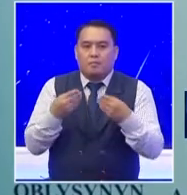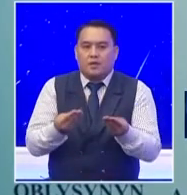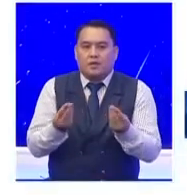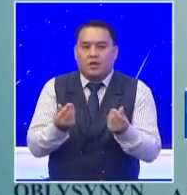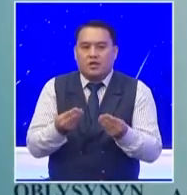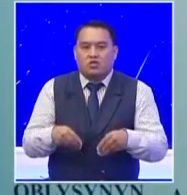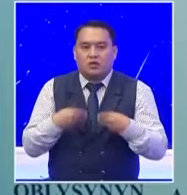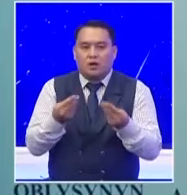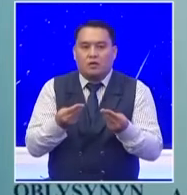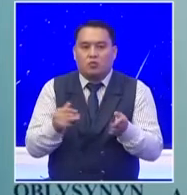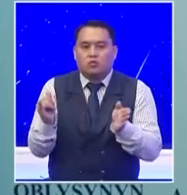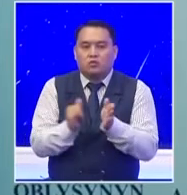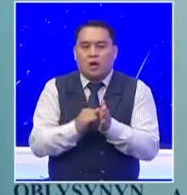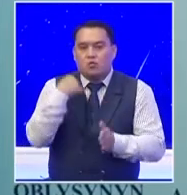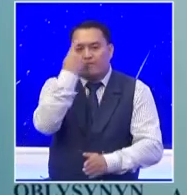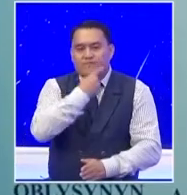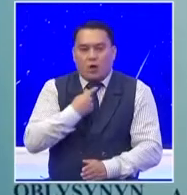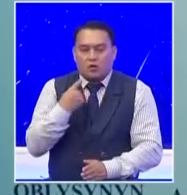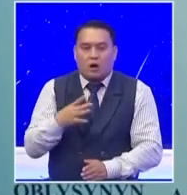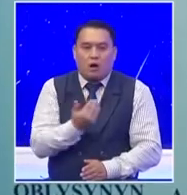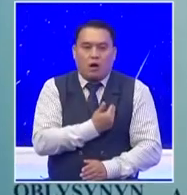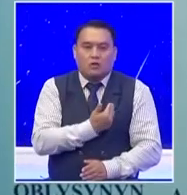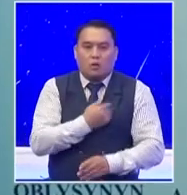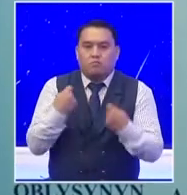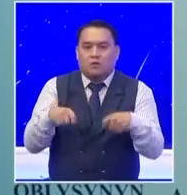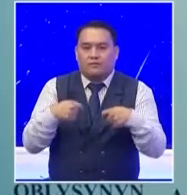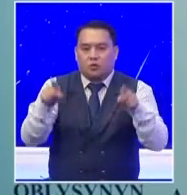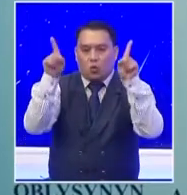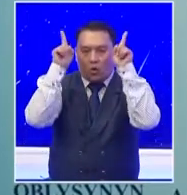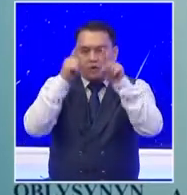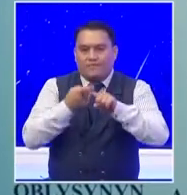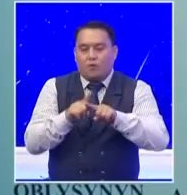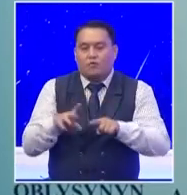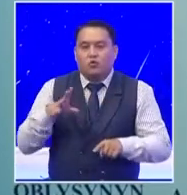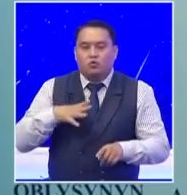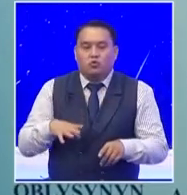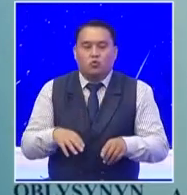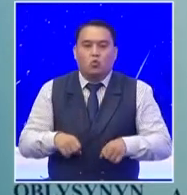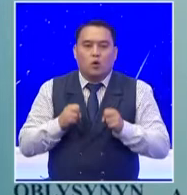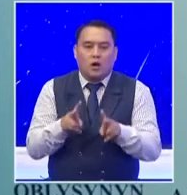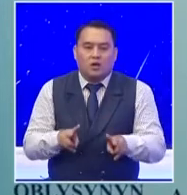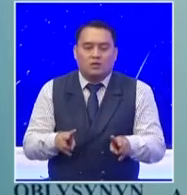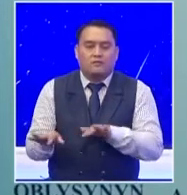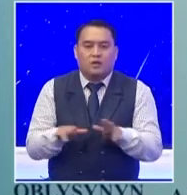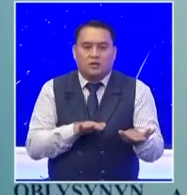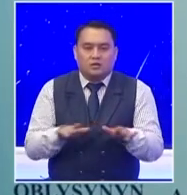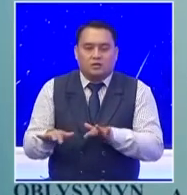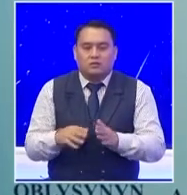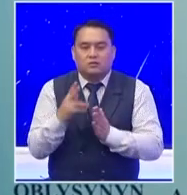денежных средств. Как установлено, задержанный хотел продать сайгачьи рога. По данному факту возбуждено уголовное производство по